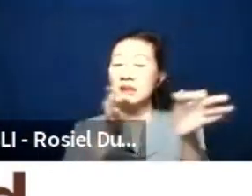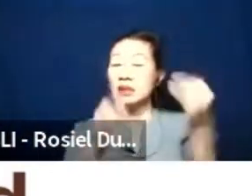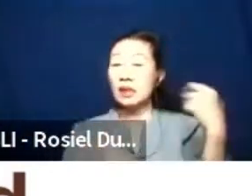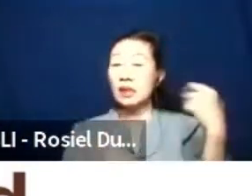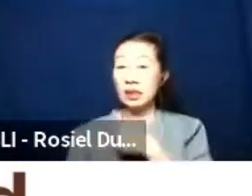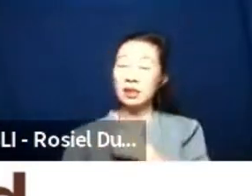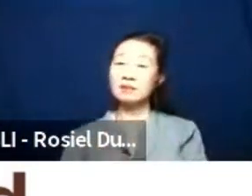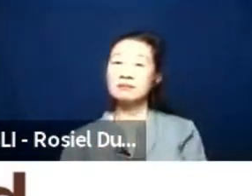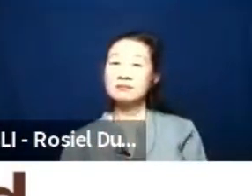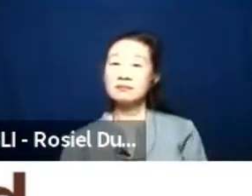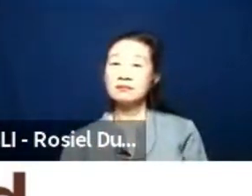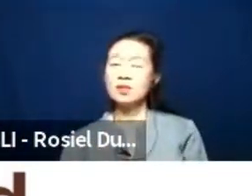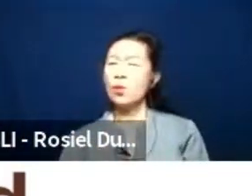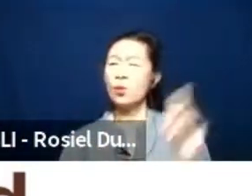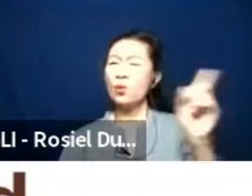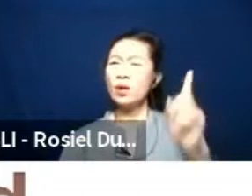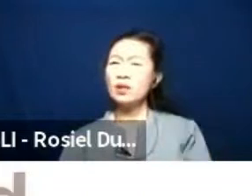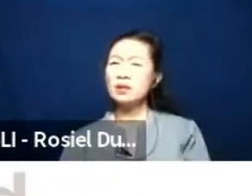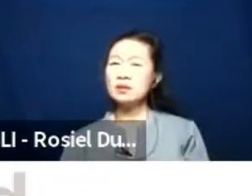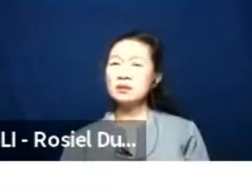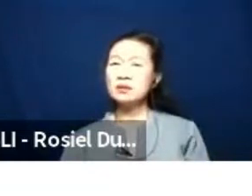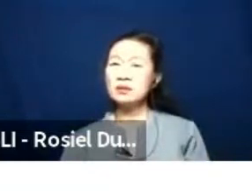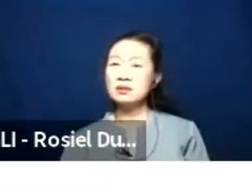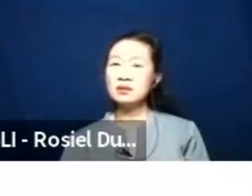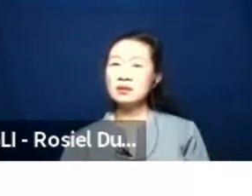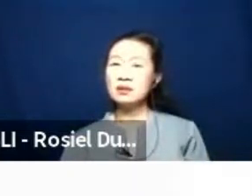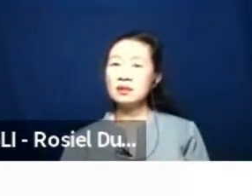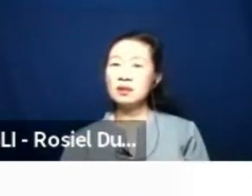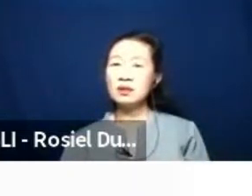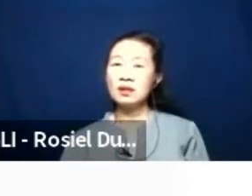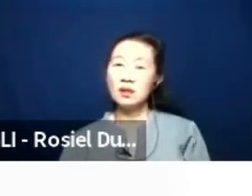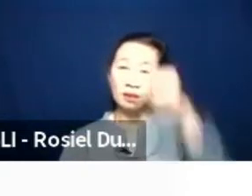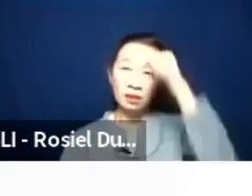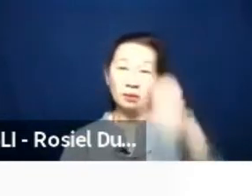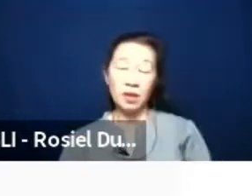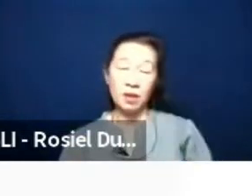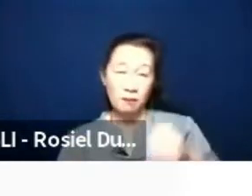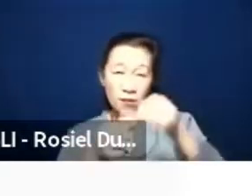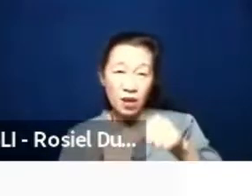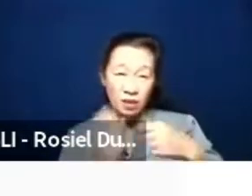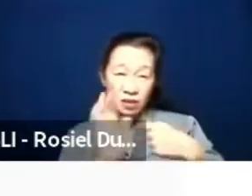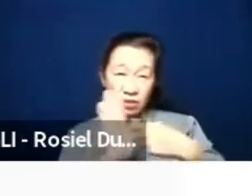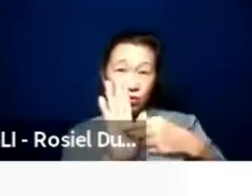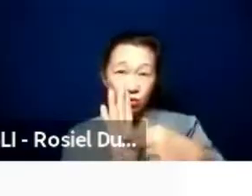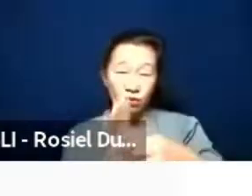natin kung ano ba yung transition services. Naalala niyo po, pinakita ko itong slide na to kanina.